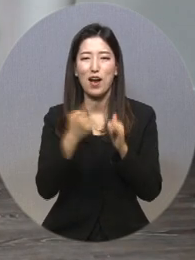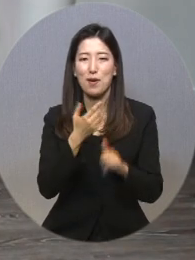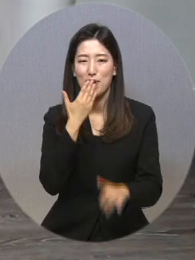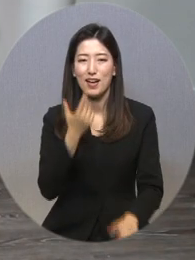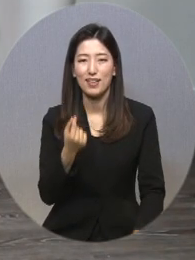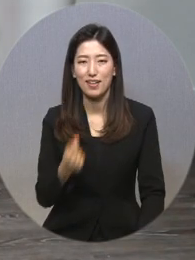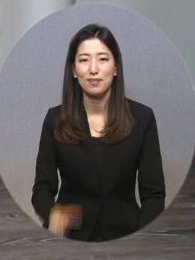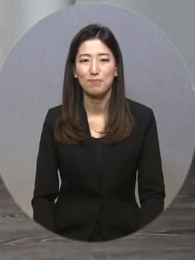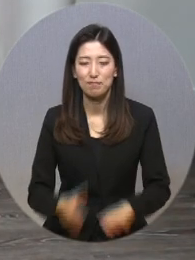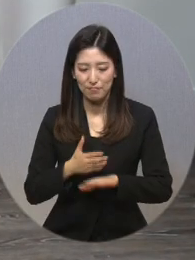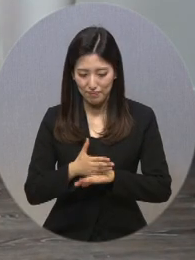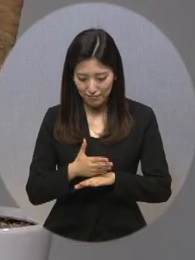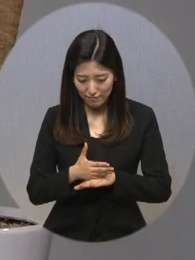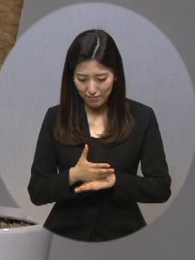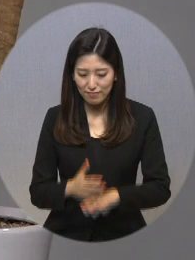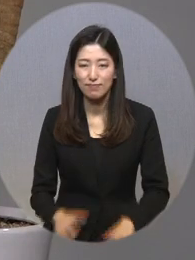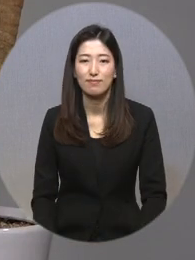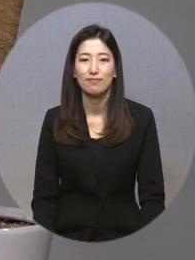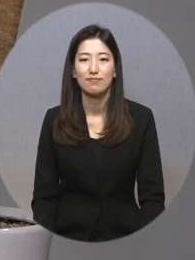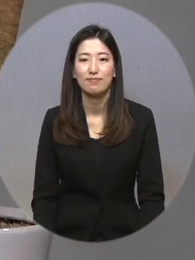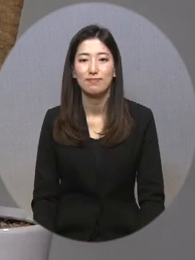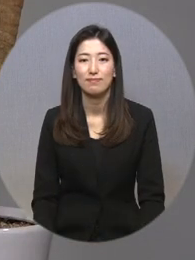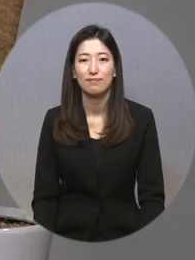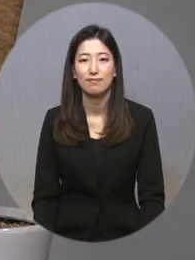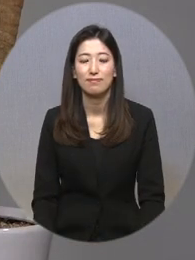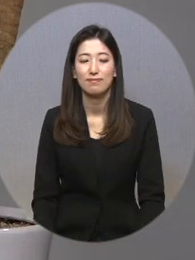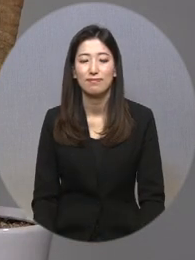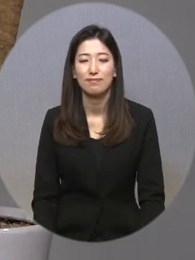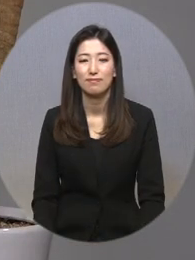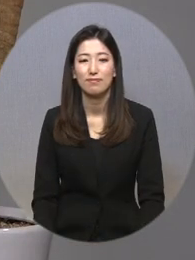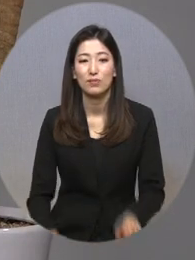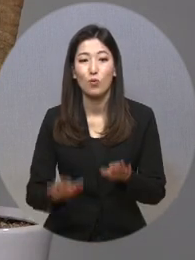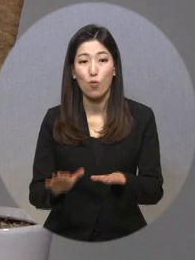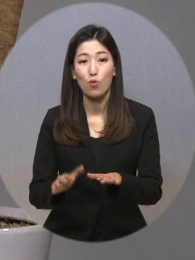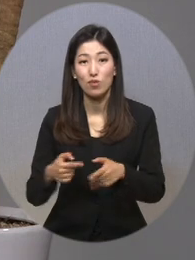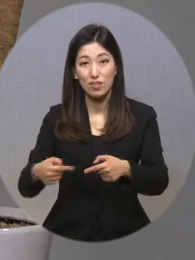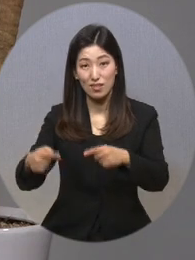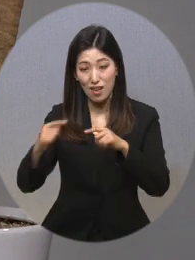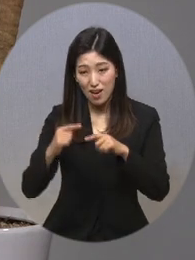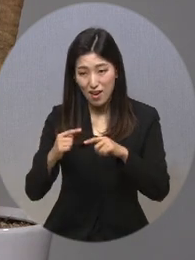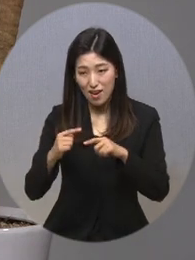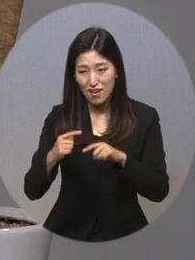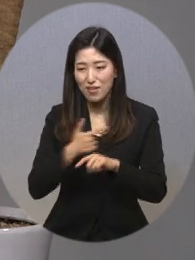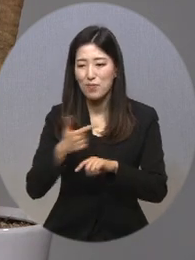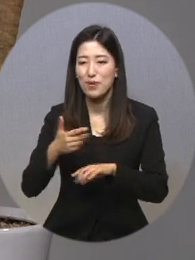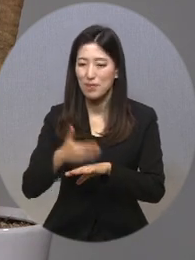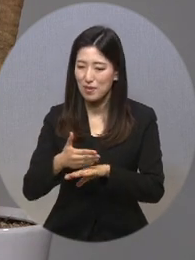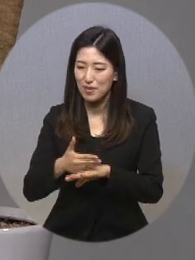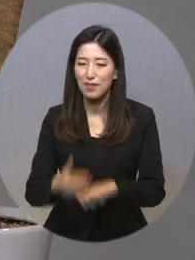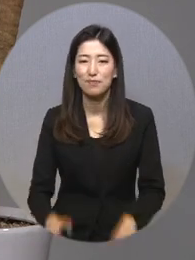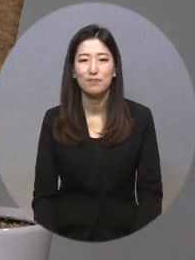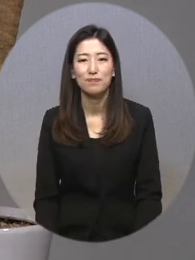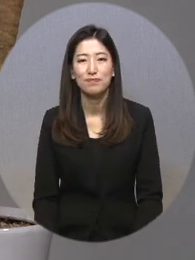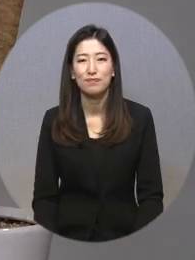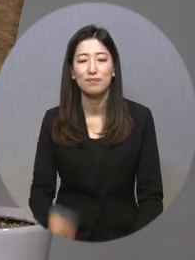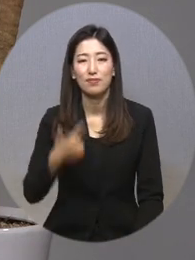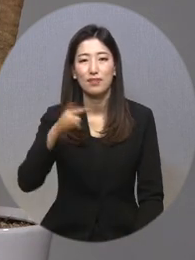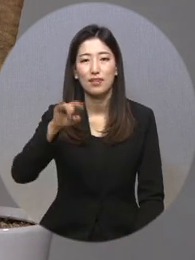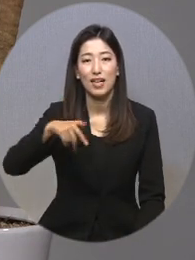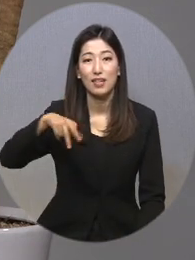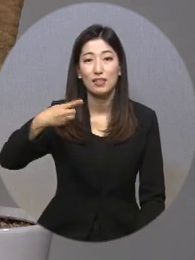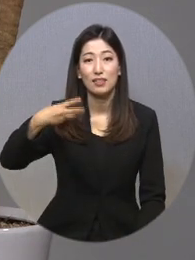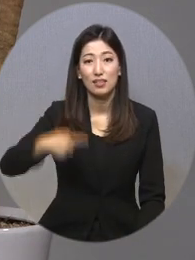생각합니다. 감사합니다. 네, 오늘 함께 해주셔서 대표님 정말 감사드립니다. 자, 넥스트